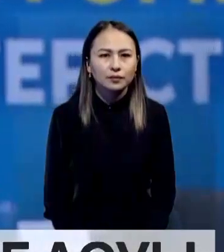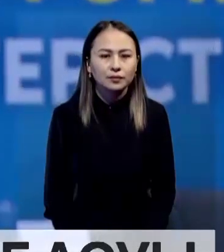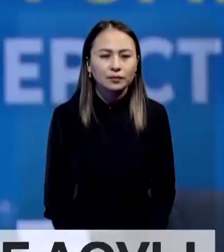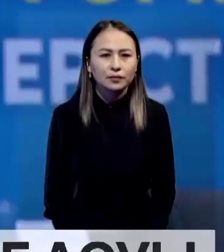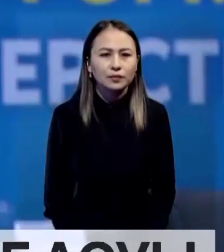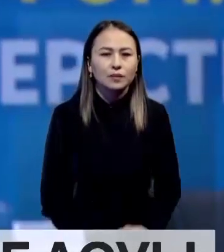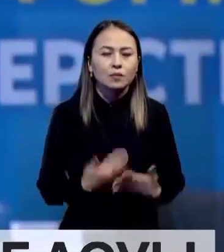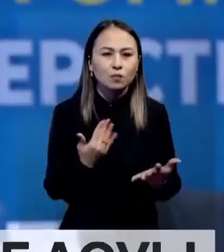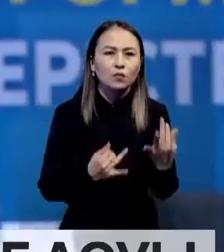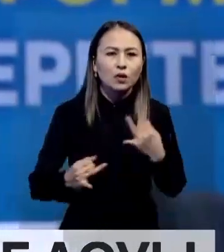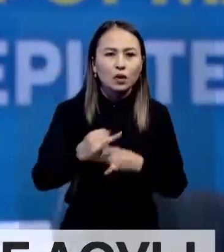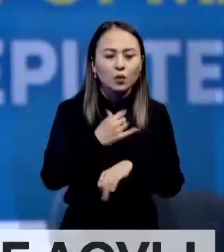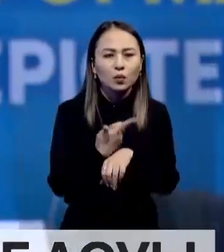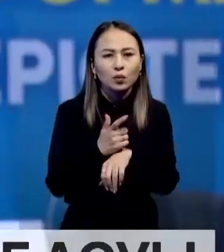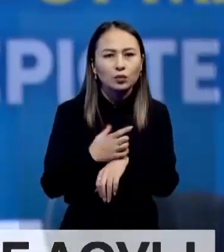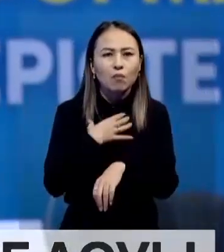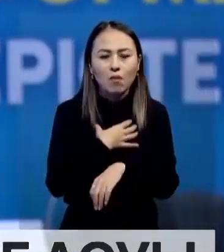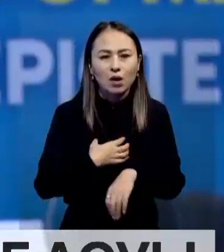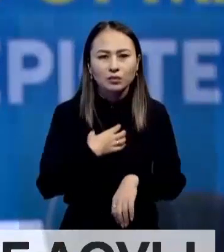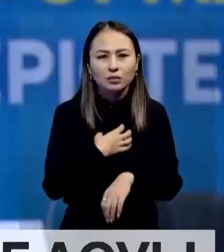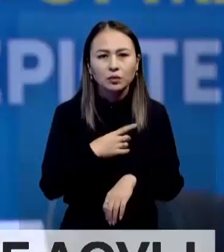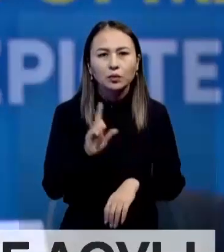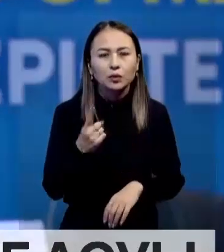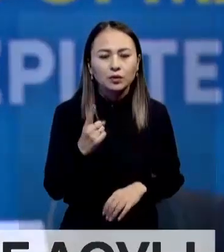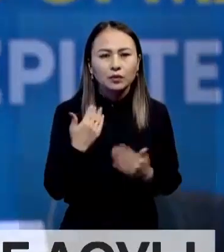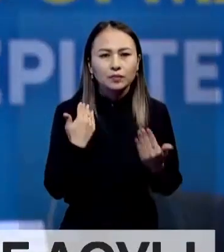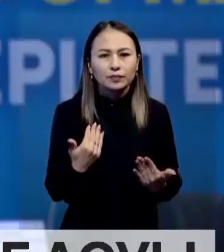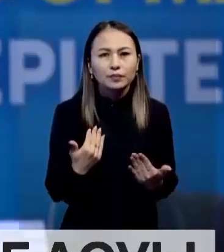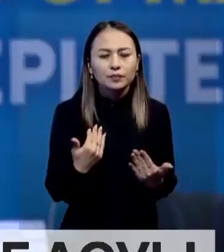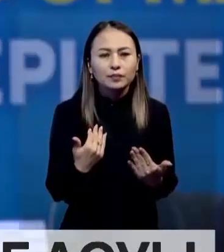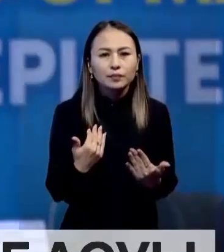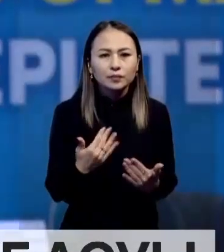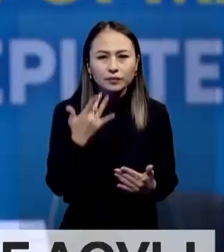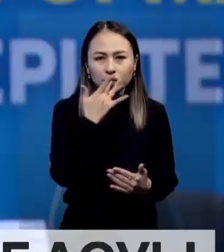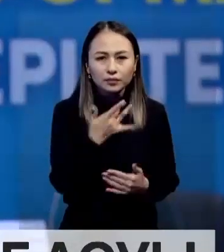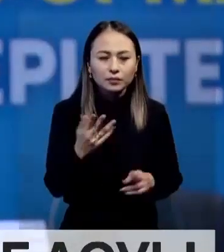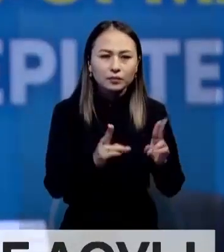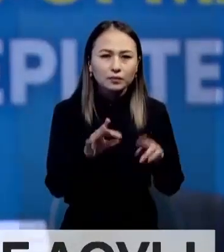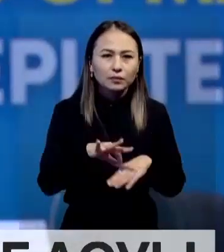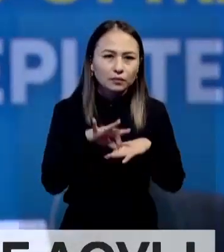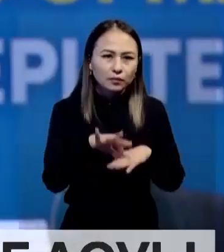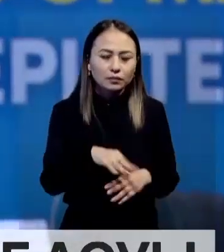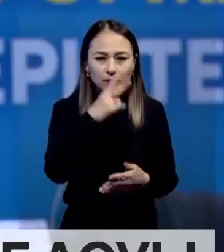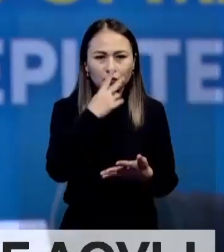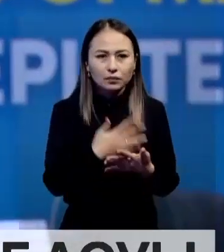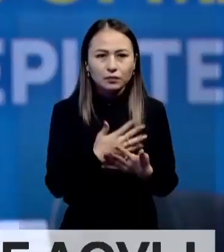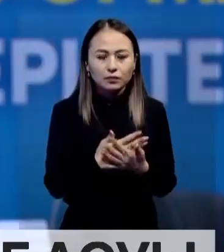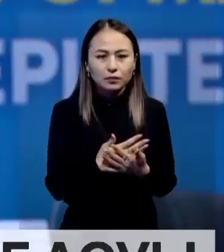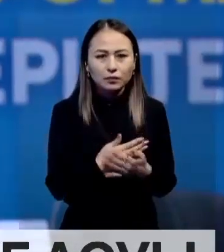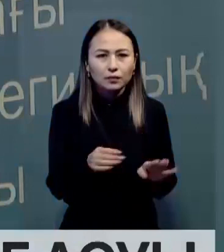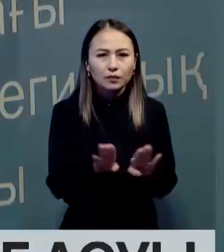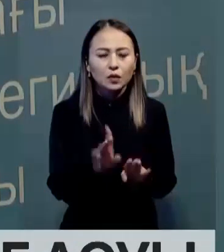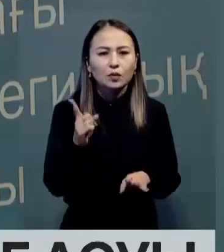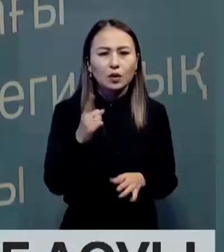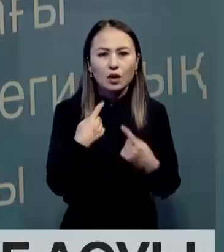Бұндай талқылаулар өте маңызды, өйткені бұл өзі бір саяси процестің ашықтығының көрсеткішінің бірі,